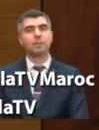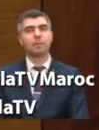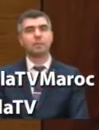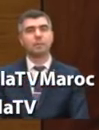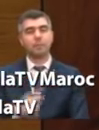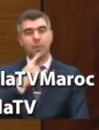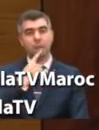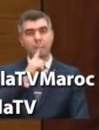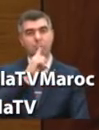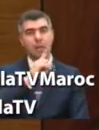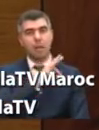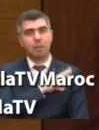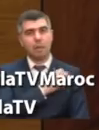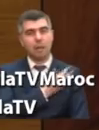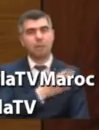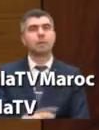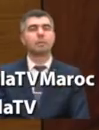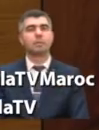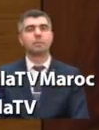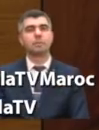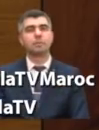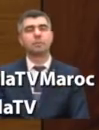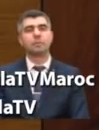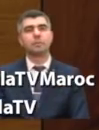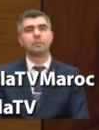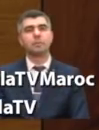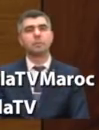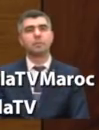بسم الله الرحمن الرحيم، والصلاة والسلام على أشرف المرسلين.